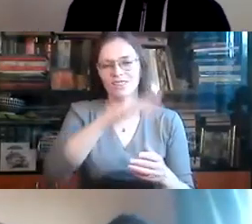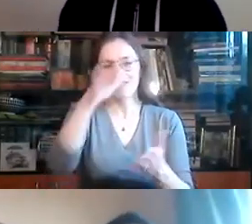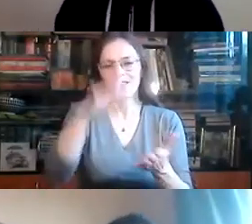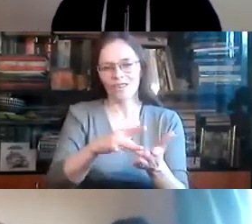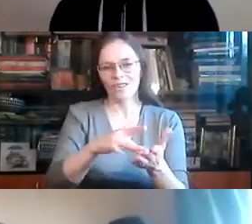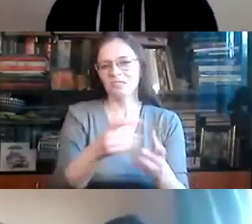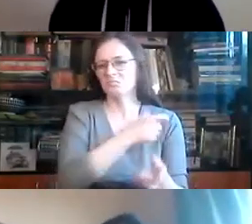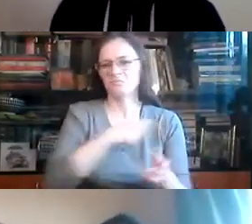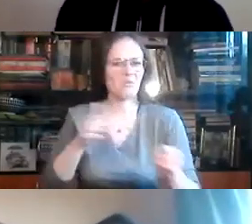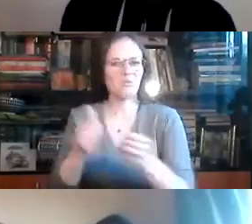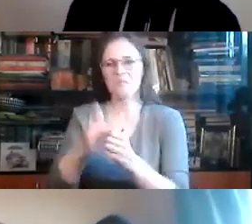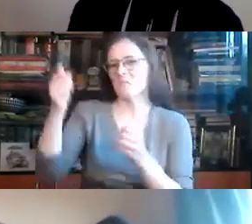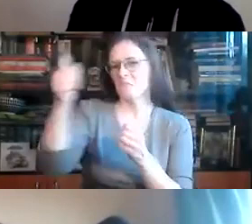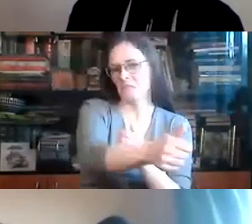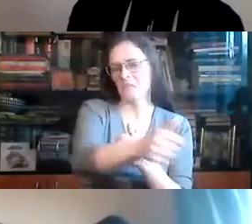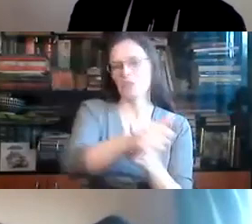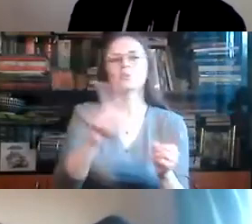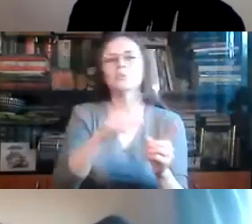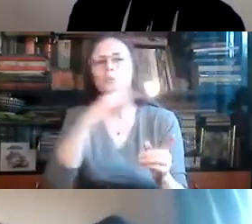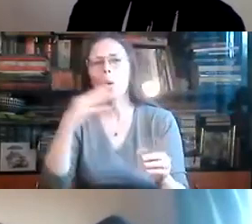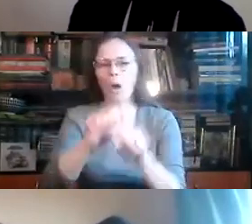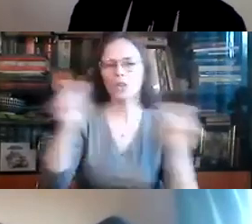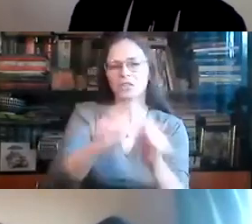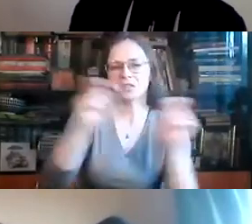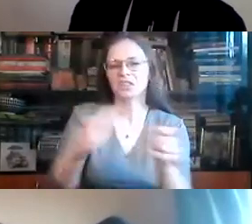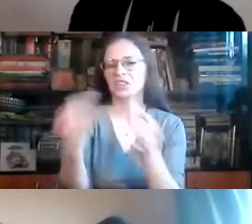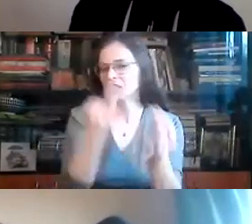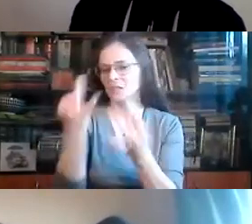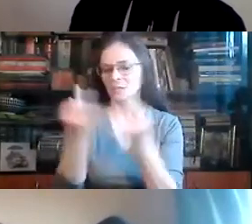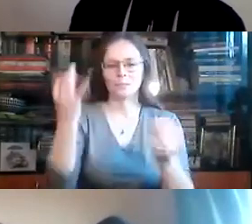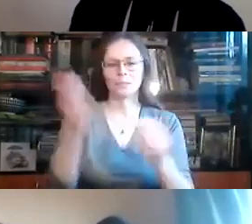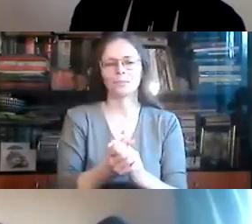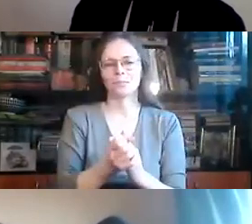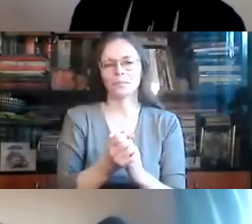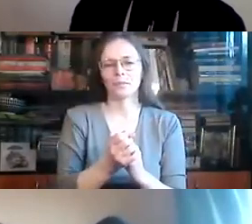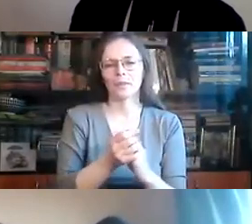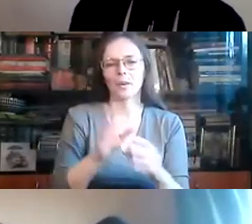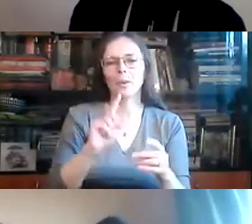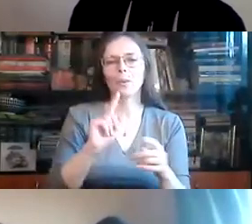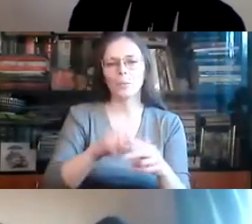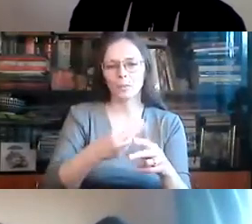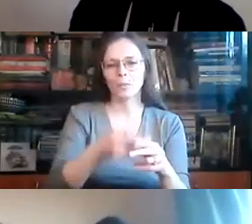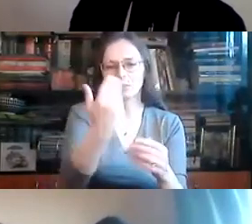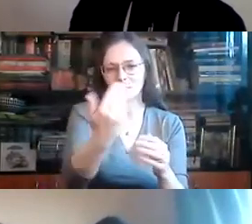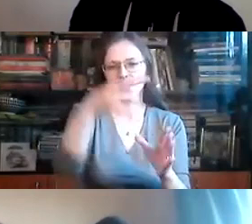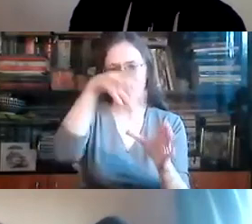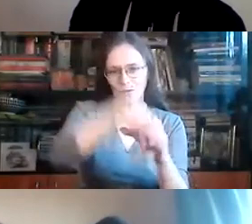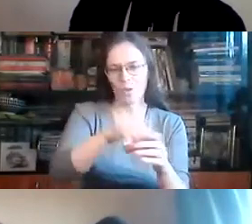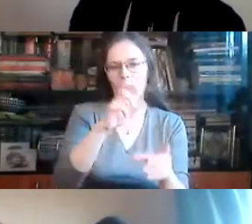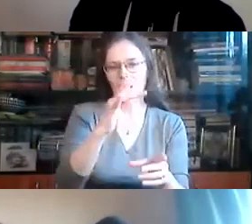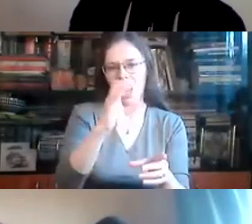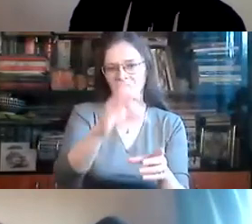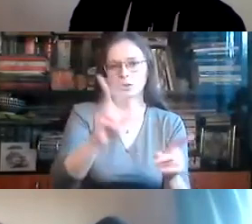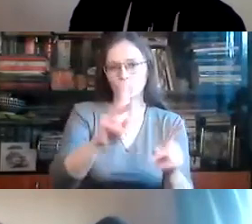Вот, и людей, которые я знаю с Брестщины, которые занимаются не только локально. То есть спасибо